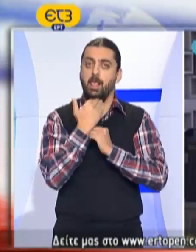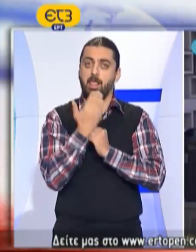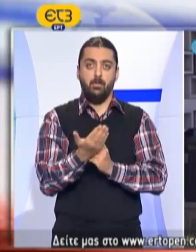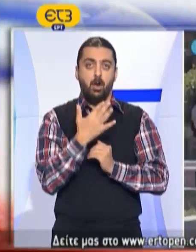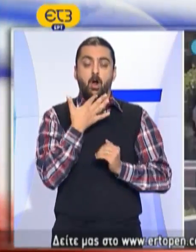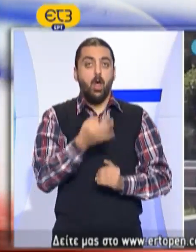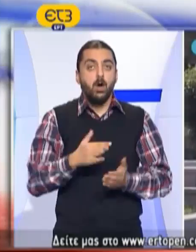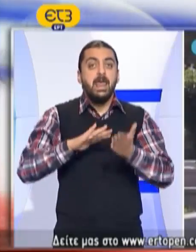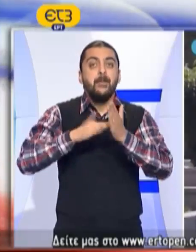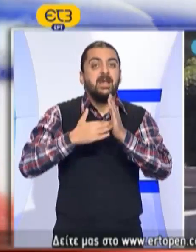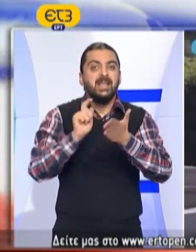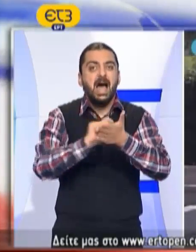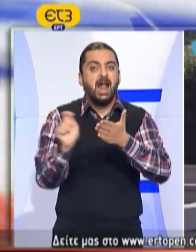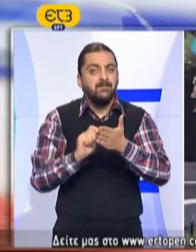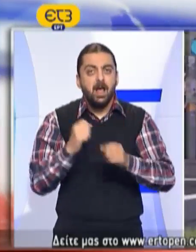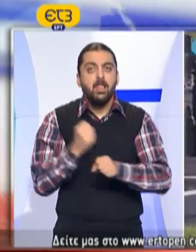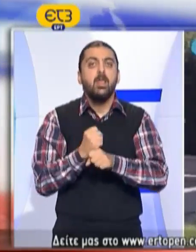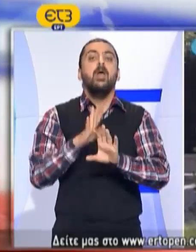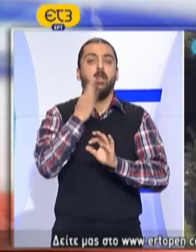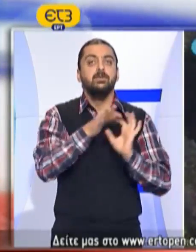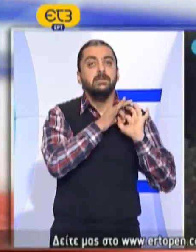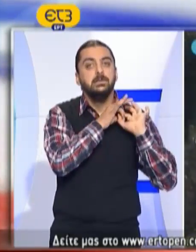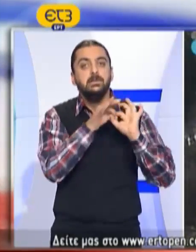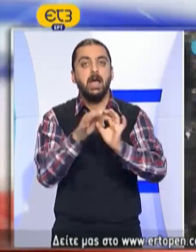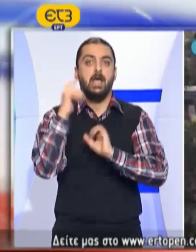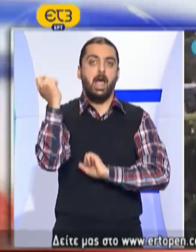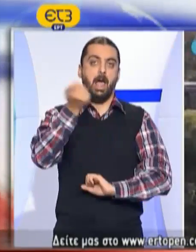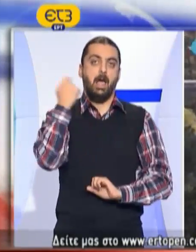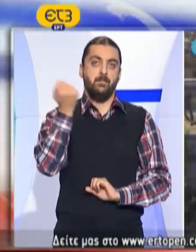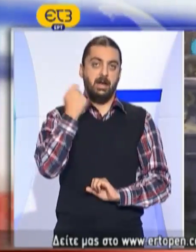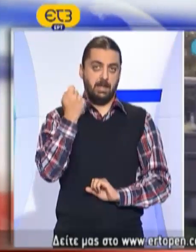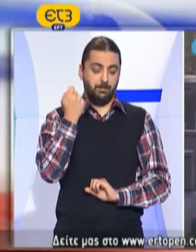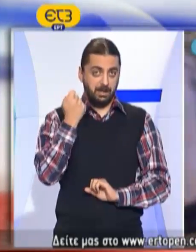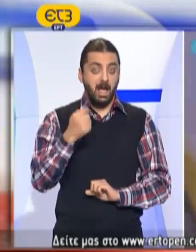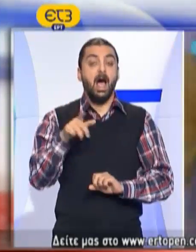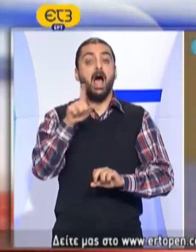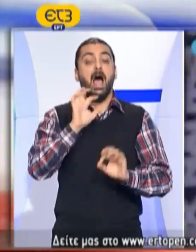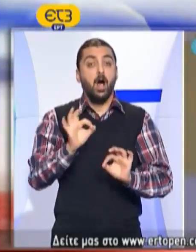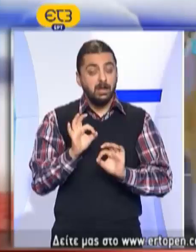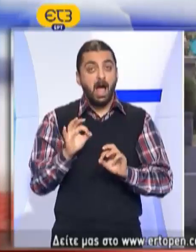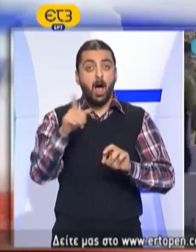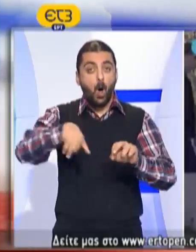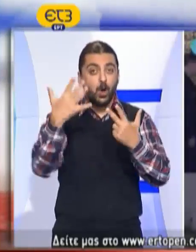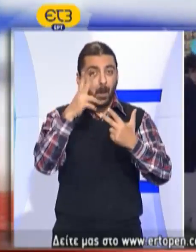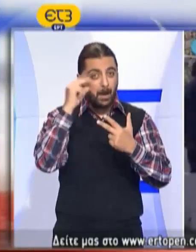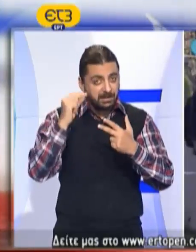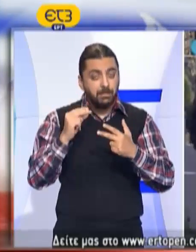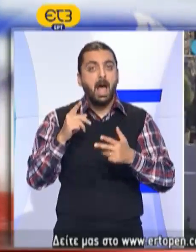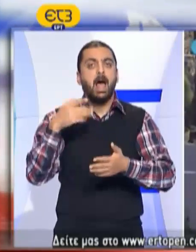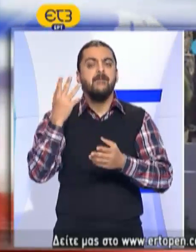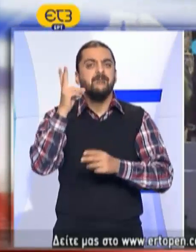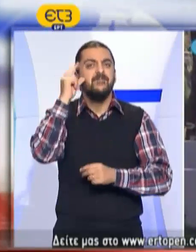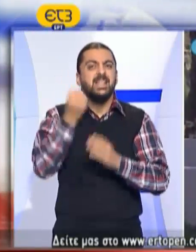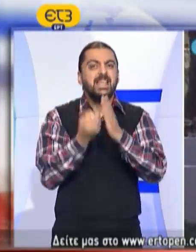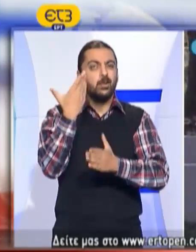δεν λειτουργούν καθόλου λόγω της παρατεταμένης απεργίας. Και στα 8 έχει παραταθεί η προθεσμία για την εγγραφή φοιτητών. Στο Οικονομικό Πανεπιστήμιο